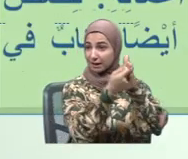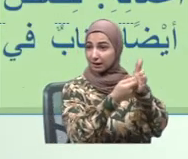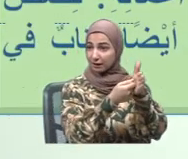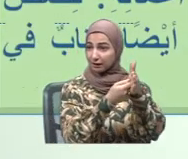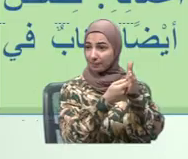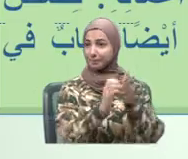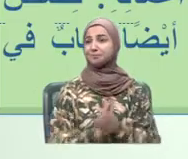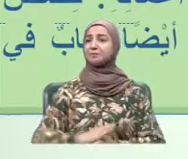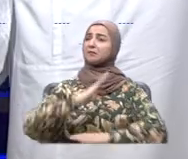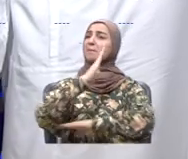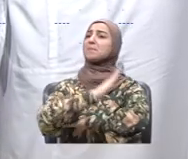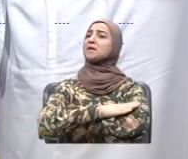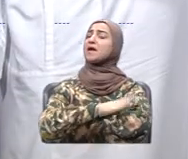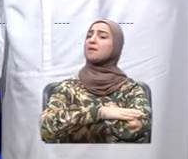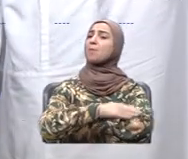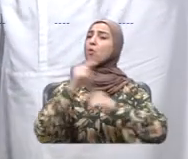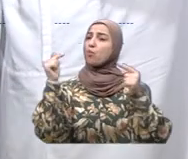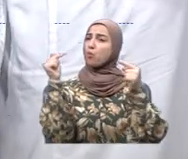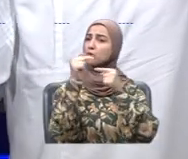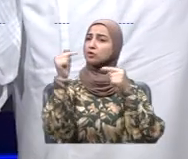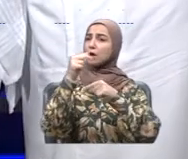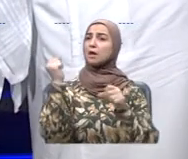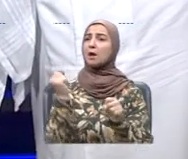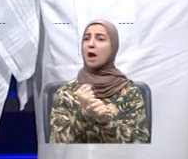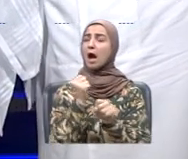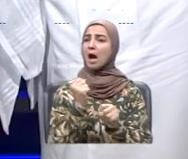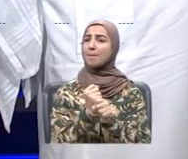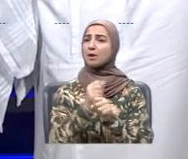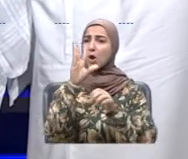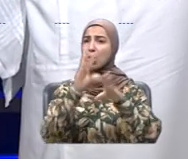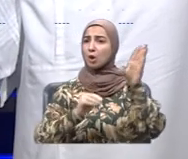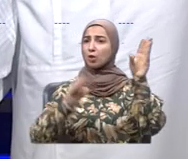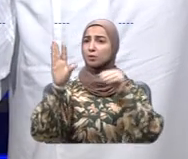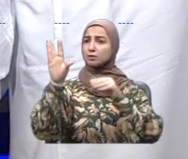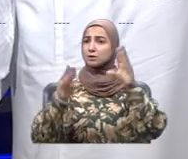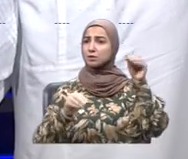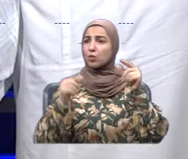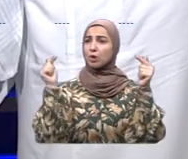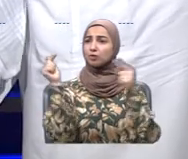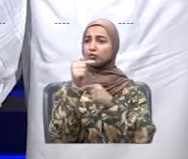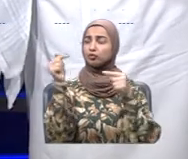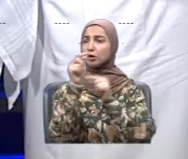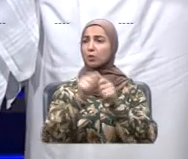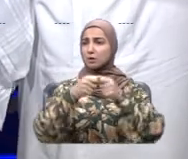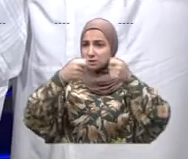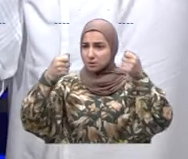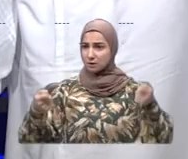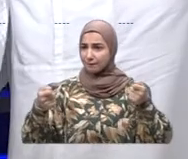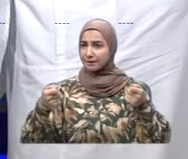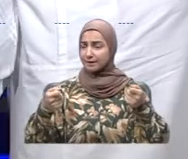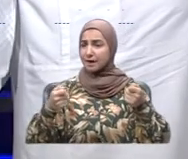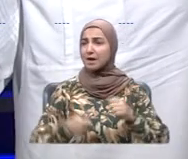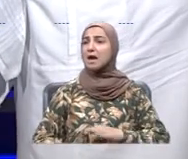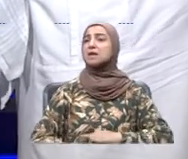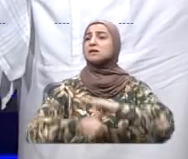أديب وشاعر وصحفي له أعماله القصصية والشعرية والصحفية، وقد أسس